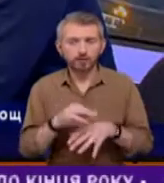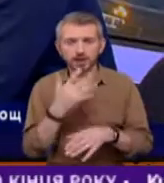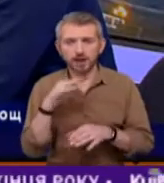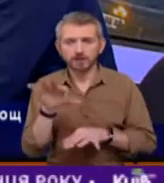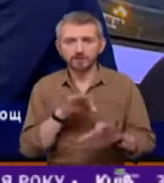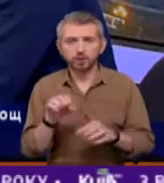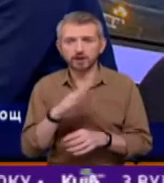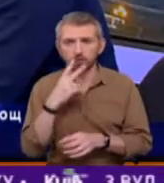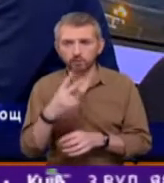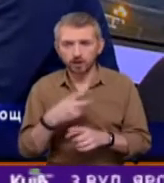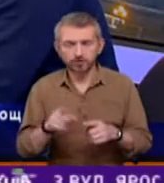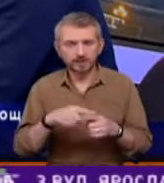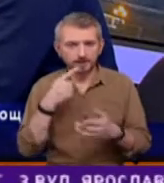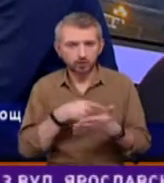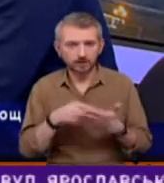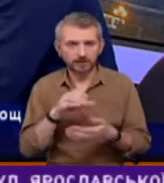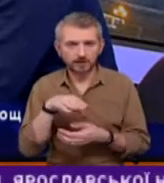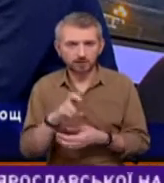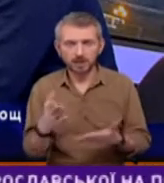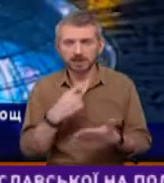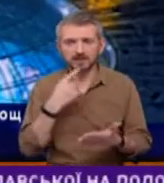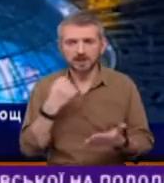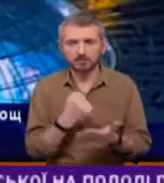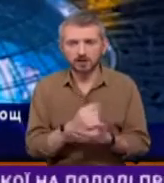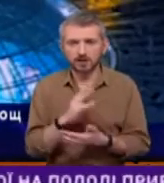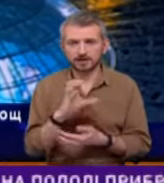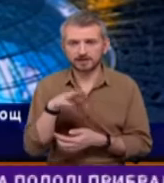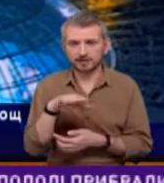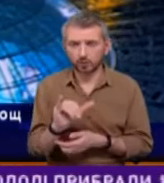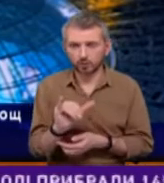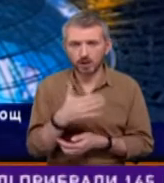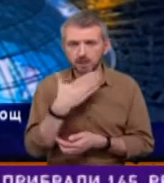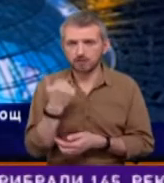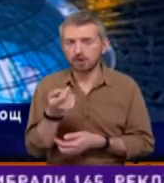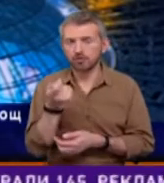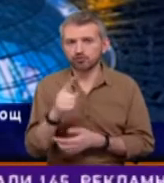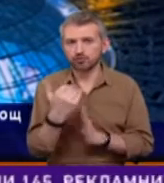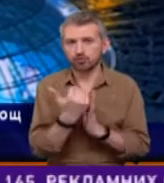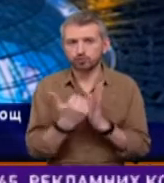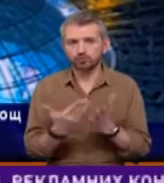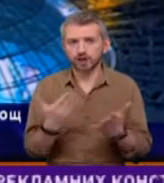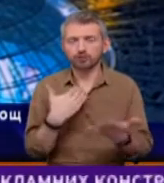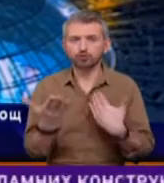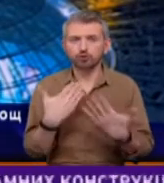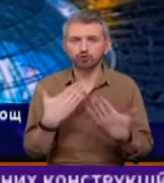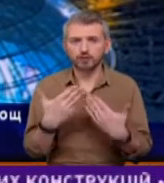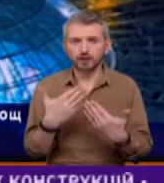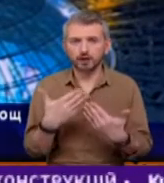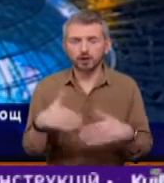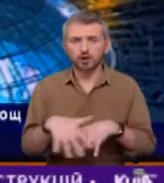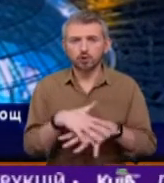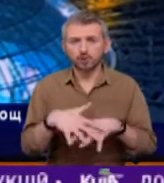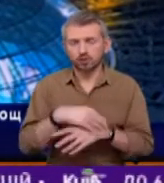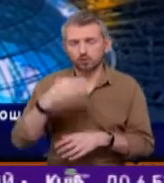на Євробачення, це наголосили в СТБ, які затверджені НСТУ, немає жодного пункту, який стосується